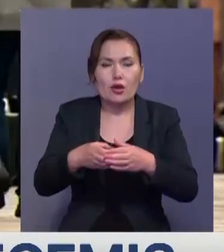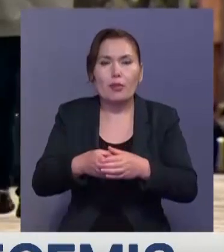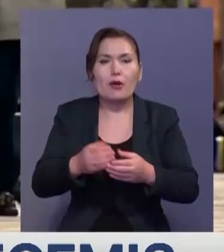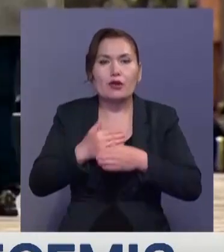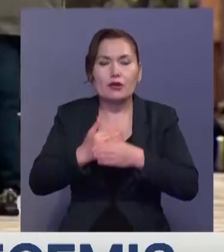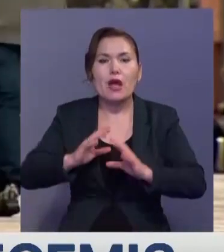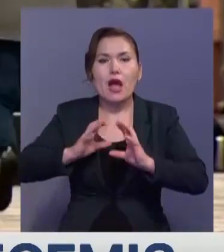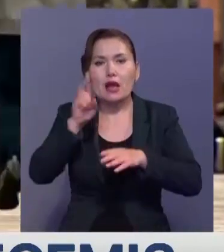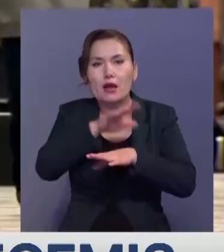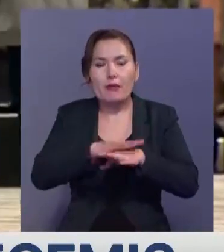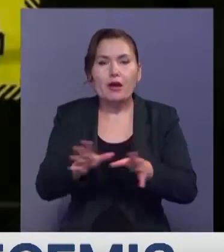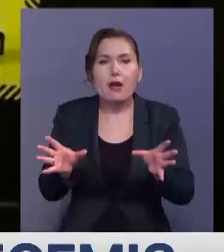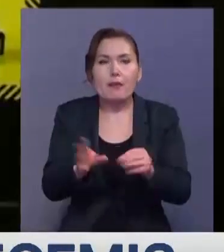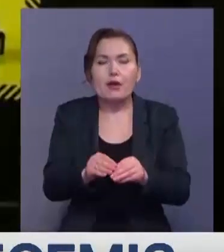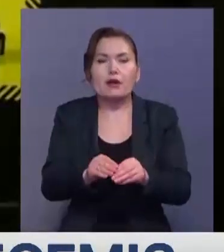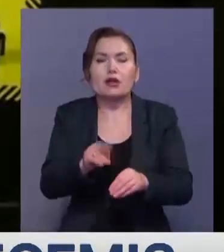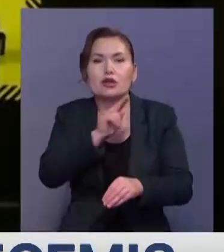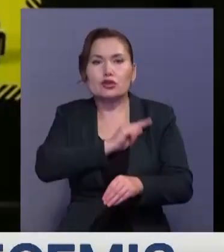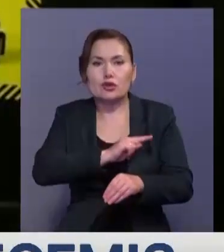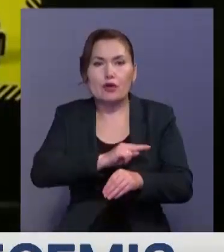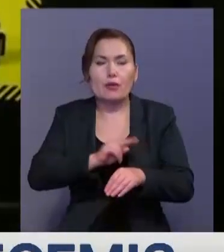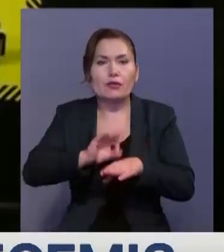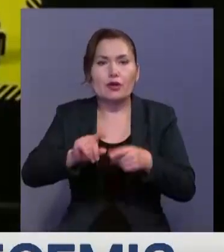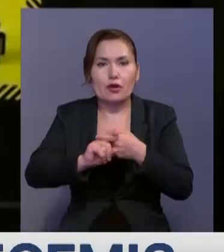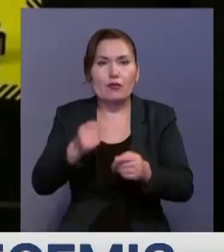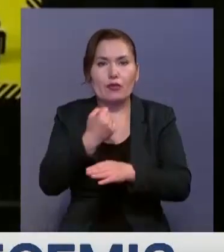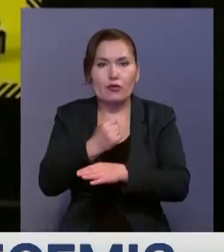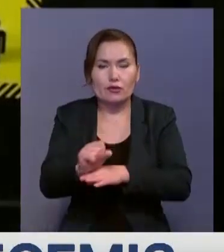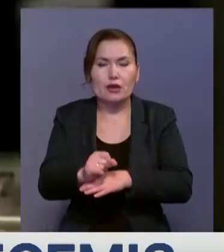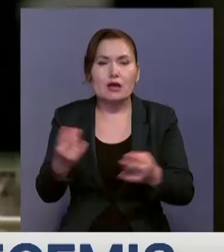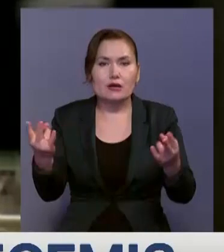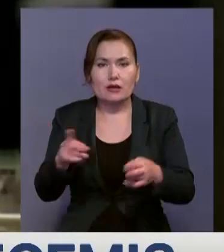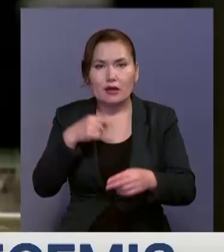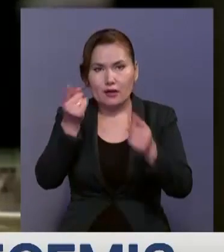әлем елдеріне індетпен бірлесіп күресудің маңыздылығын тағы қайталады.